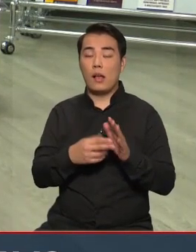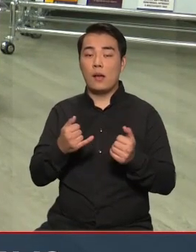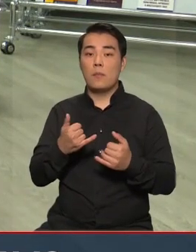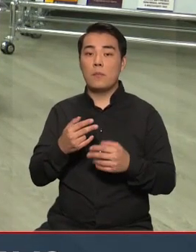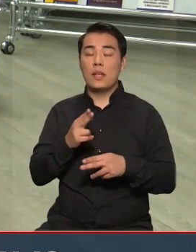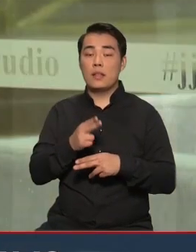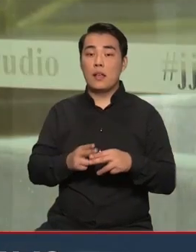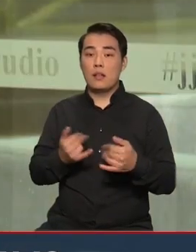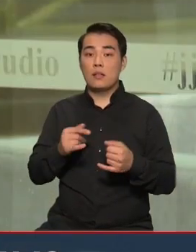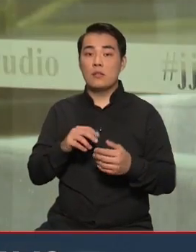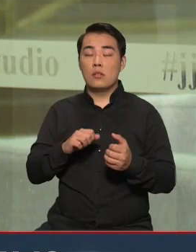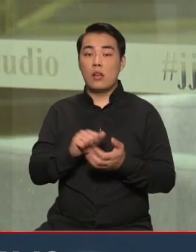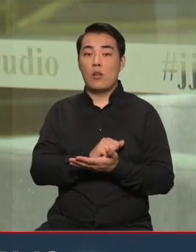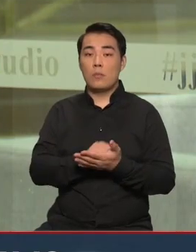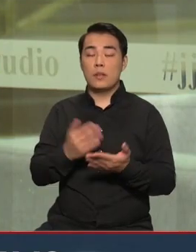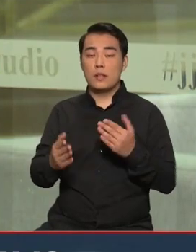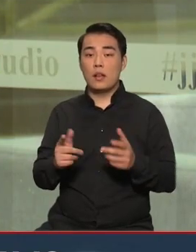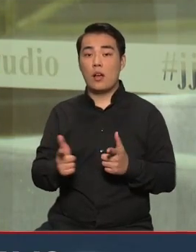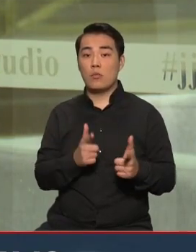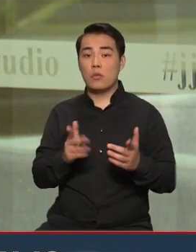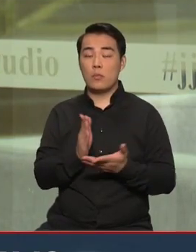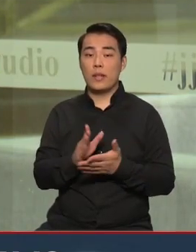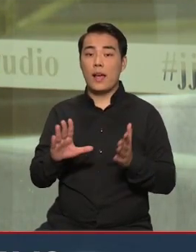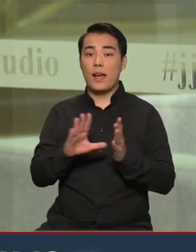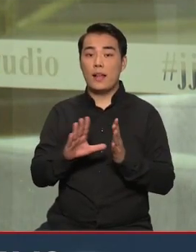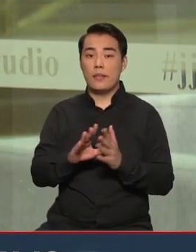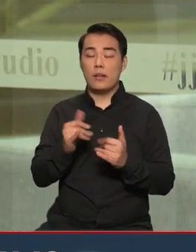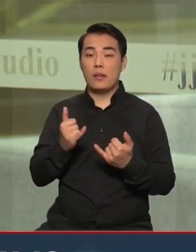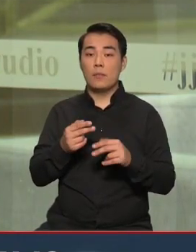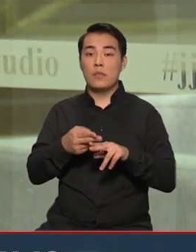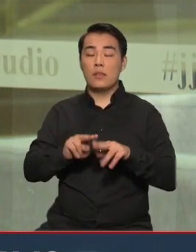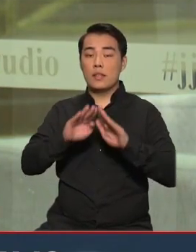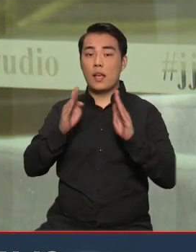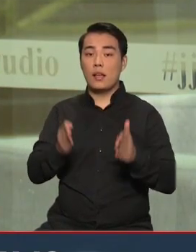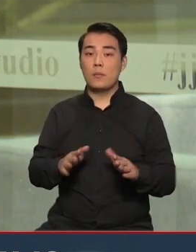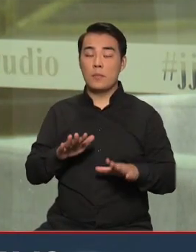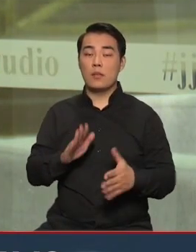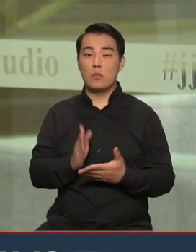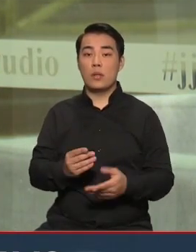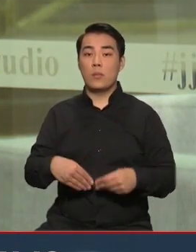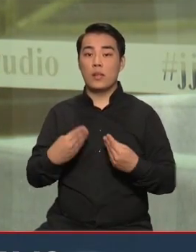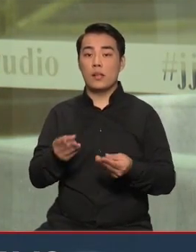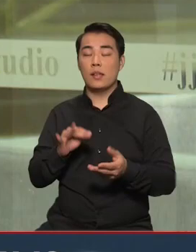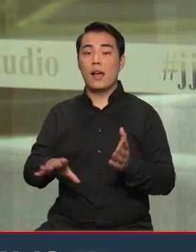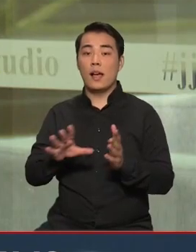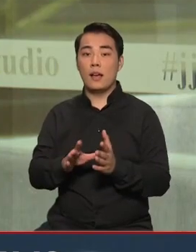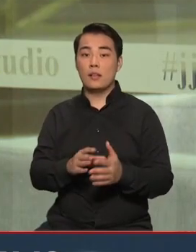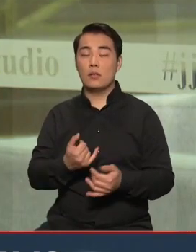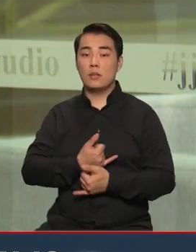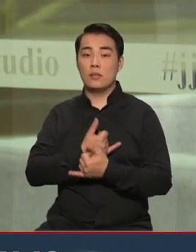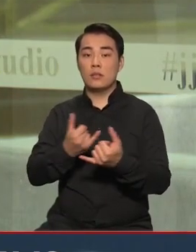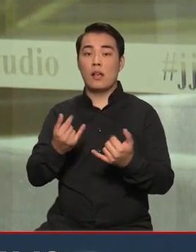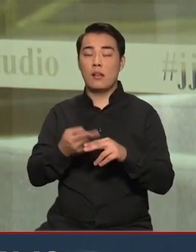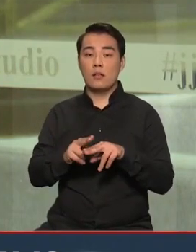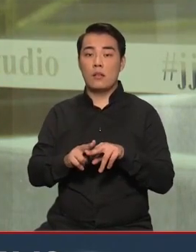құжат дайындалған кезде, оларға осы электрозарядный станцияларға орын беріледі. Бір. Екіншіден электрмен қамтамасыз етілуге,